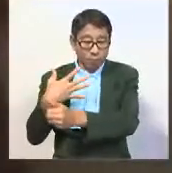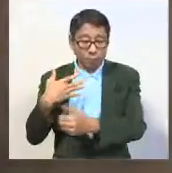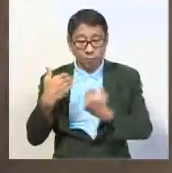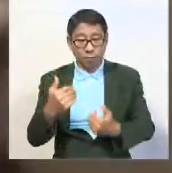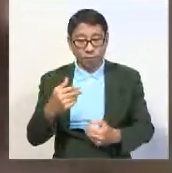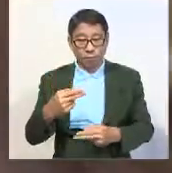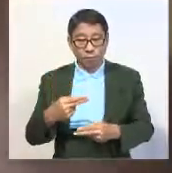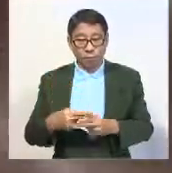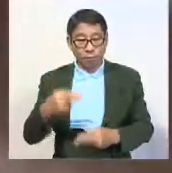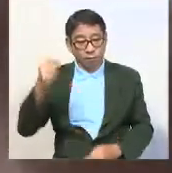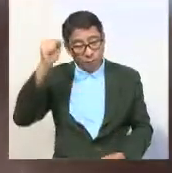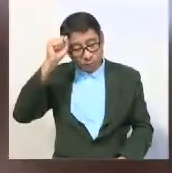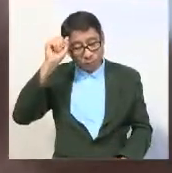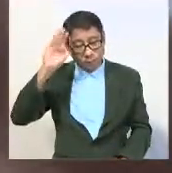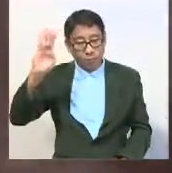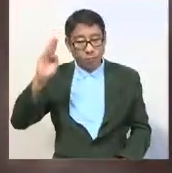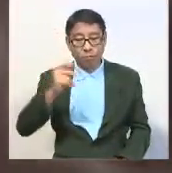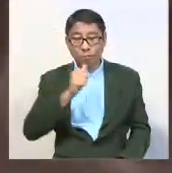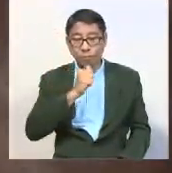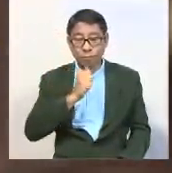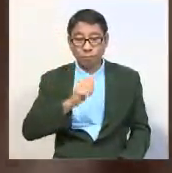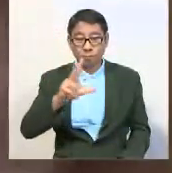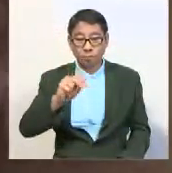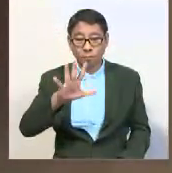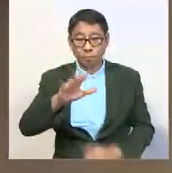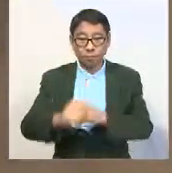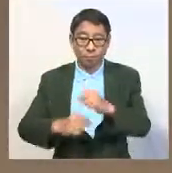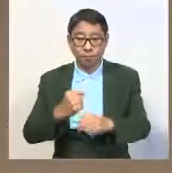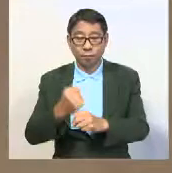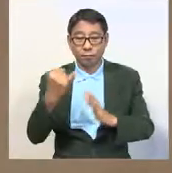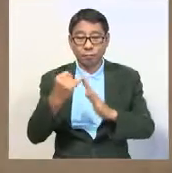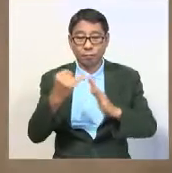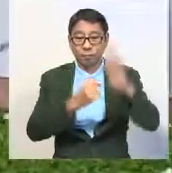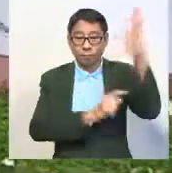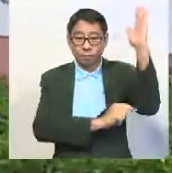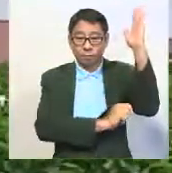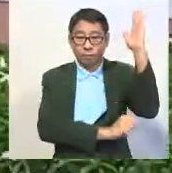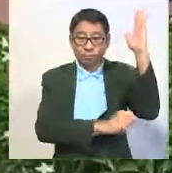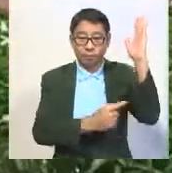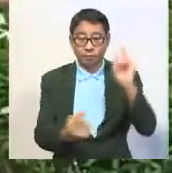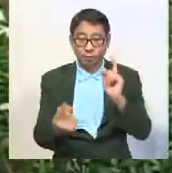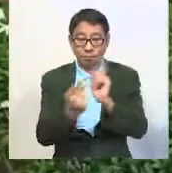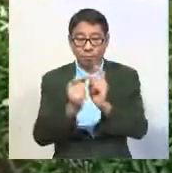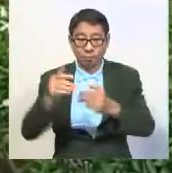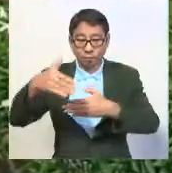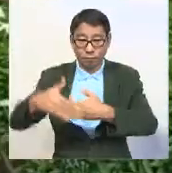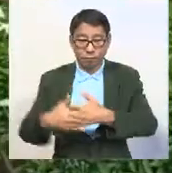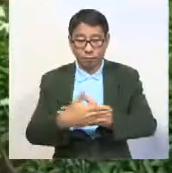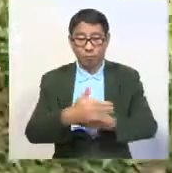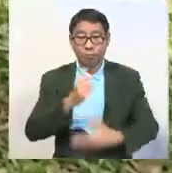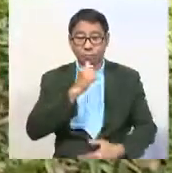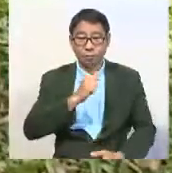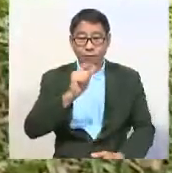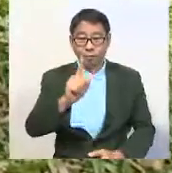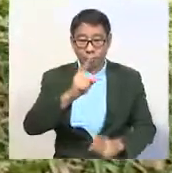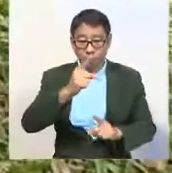บูรณ์ทิ้งหลีอายุ35ปีทำอาชีพประมงพื้นบ้านจังหวัดตรังบอกว่าพบซากพยูนเพศเมียอายุประม